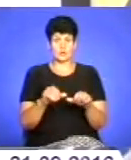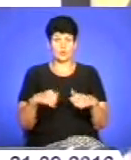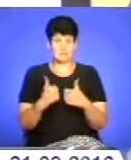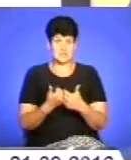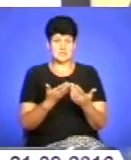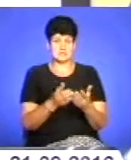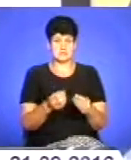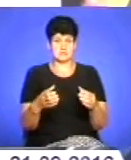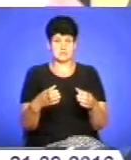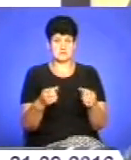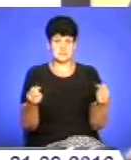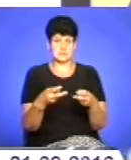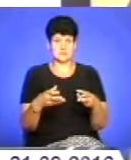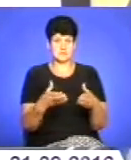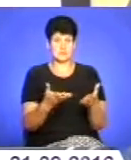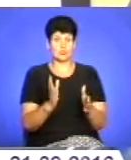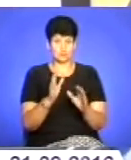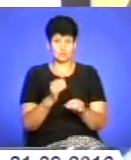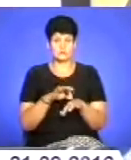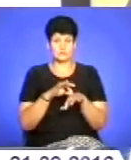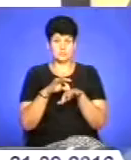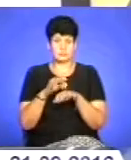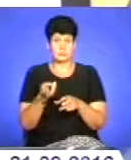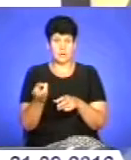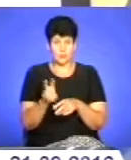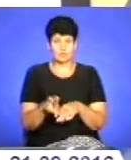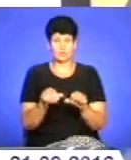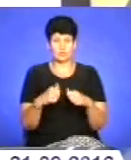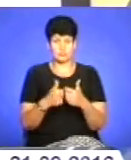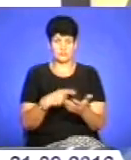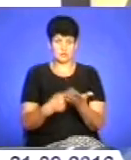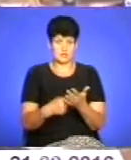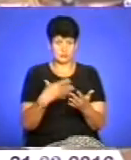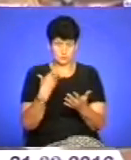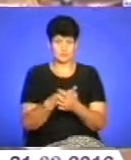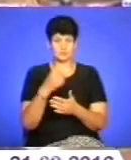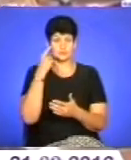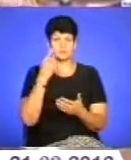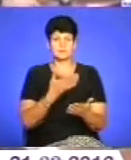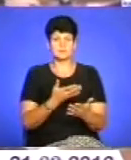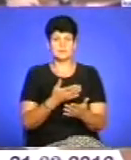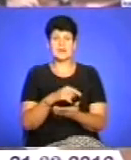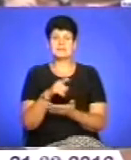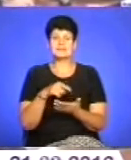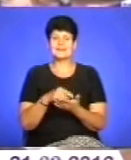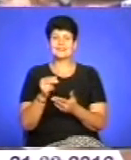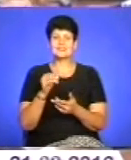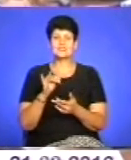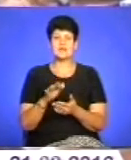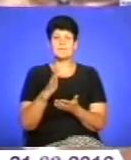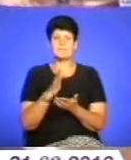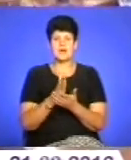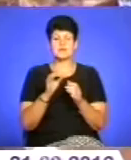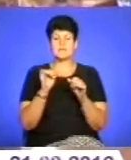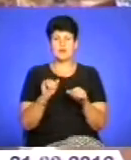вони будуть ходити, приходьте на комісії, доказуйте свої позиції. На питання, чи має право обласна влада й